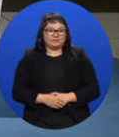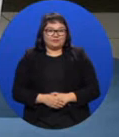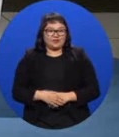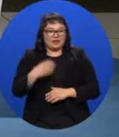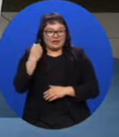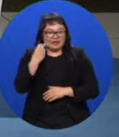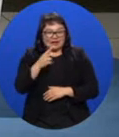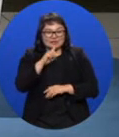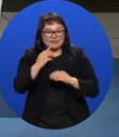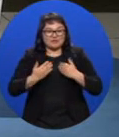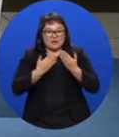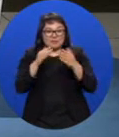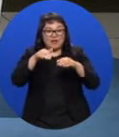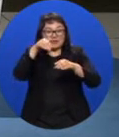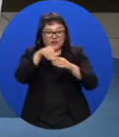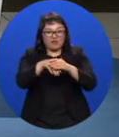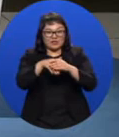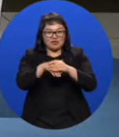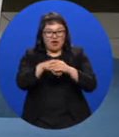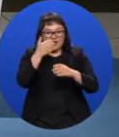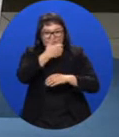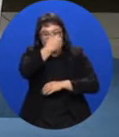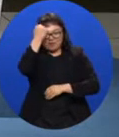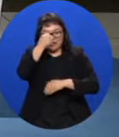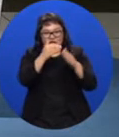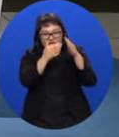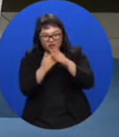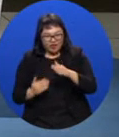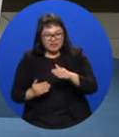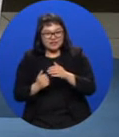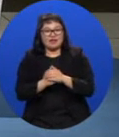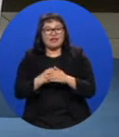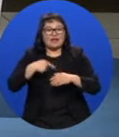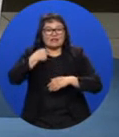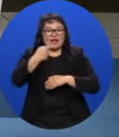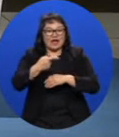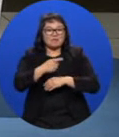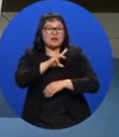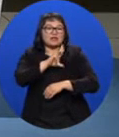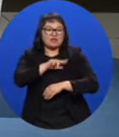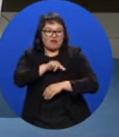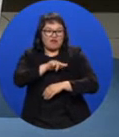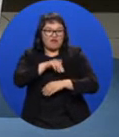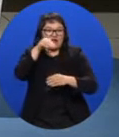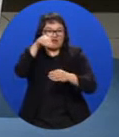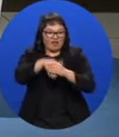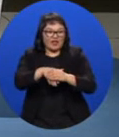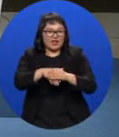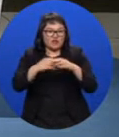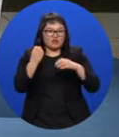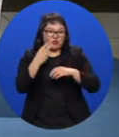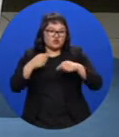다시 말씀드리겠습니다. 나는 이번 선거에서 당선되든 낙선하든 다음 국회의원 선거에 또 출마하겠다.